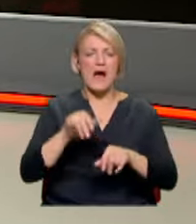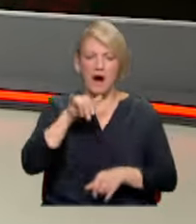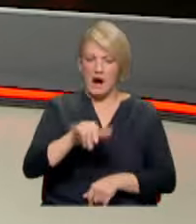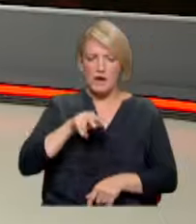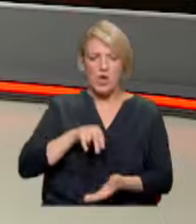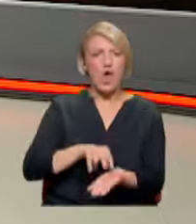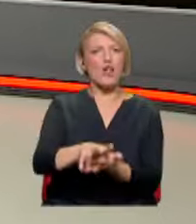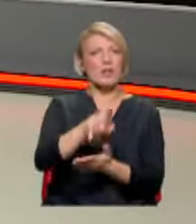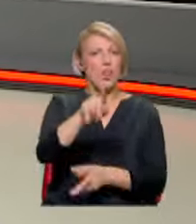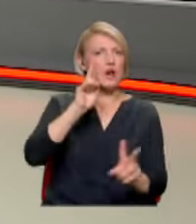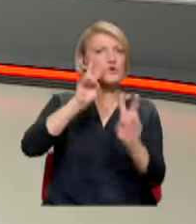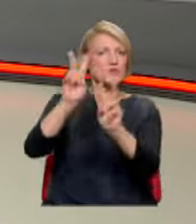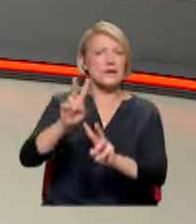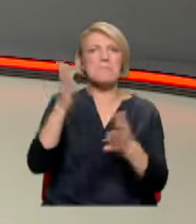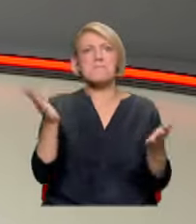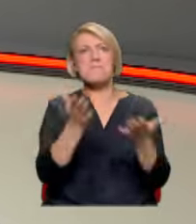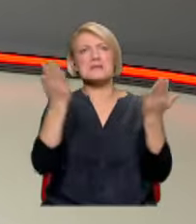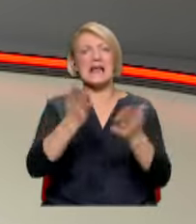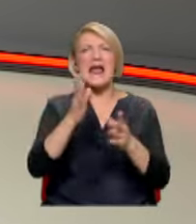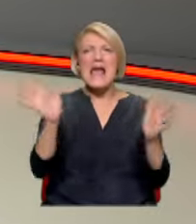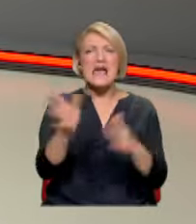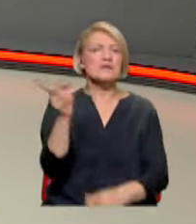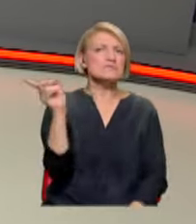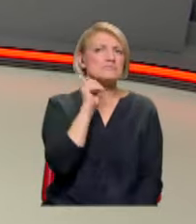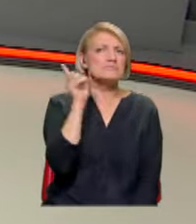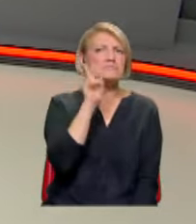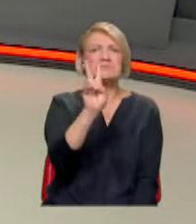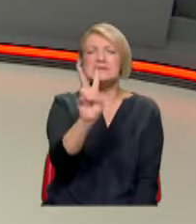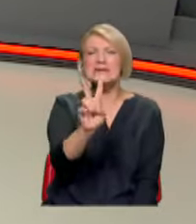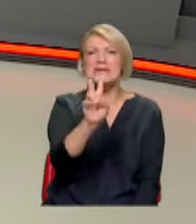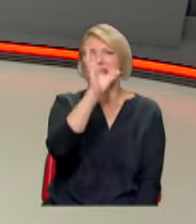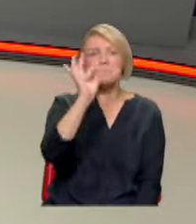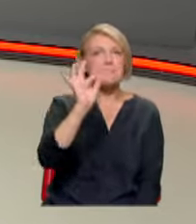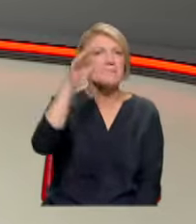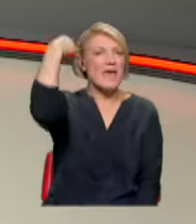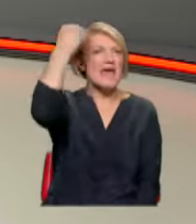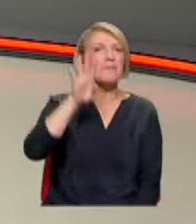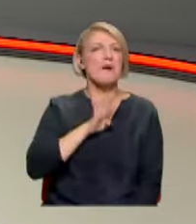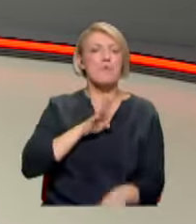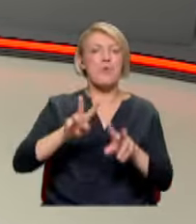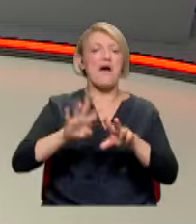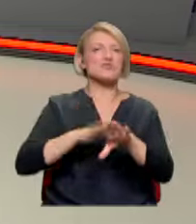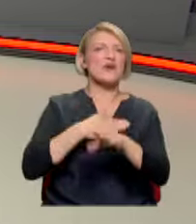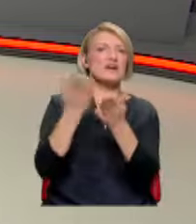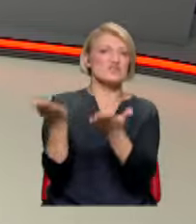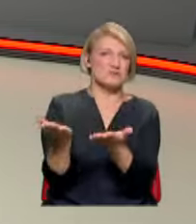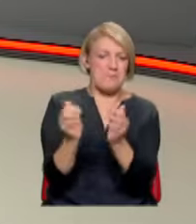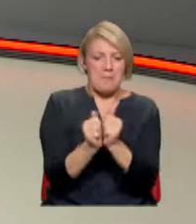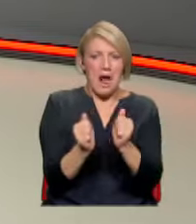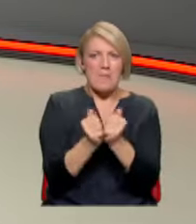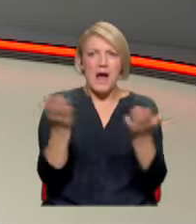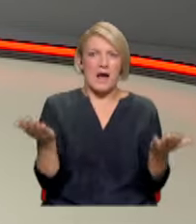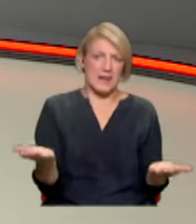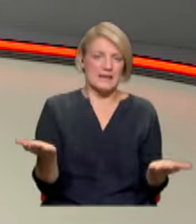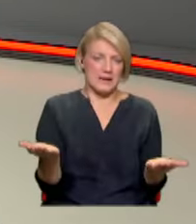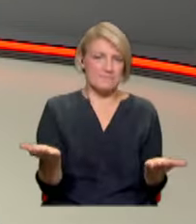yolda. Onları göreceksiniz. Mesela en gözde ikili. Kimdi? Ekrem İmamoğlu ile Mansur Yavaş'tı kurultayda